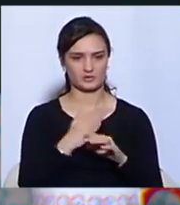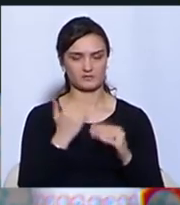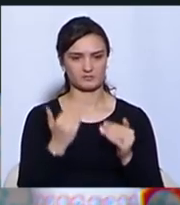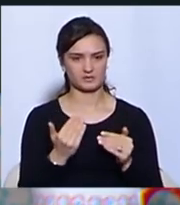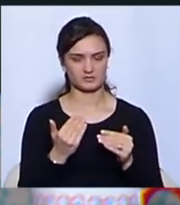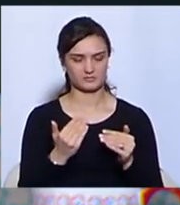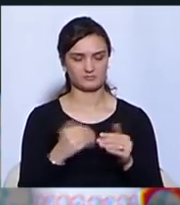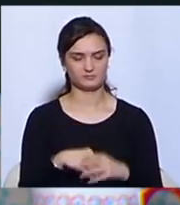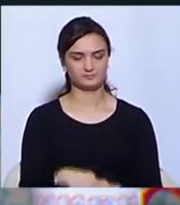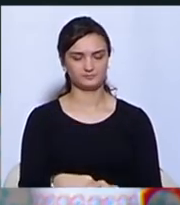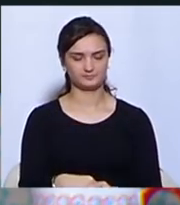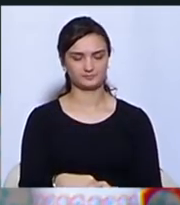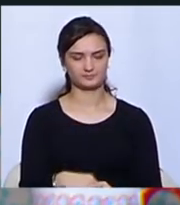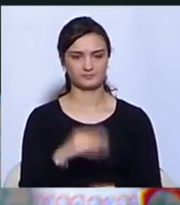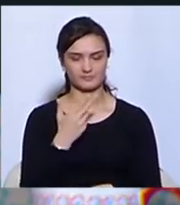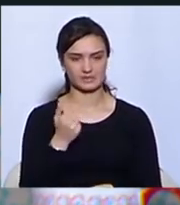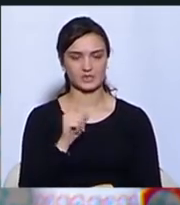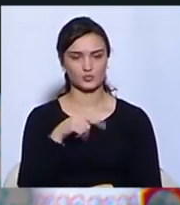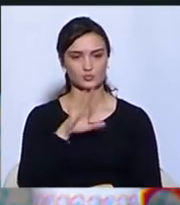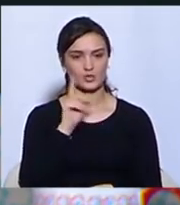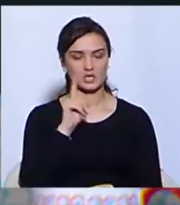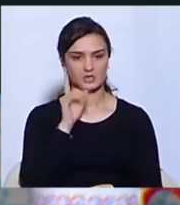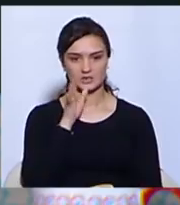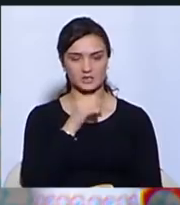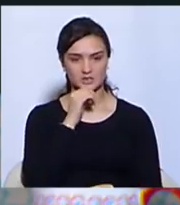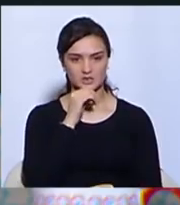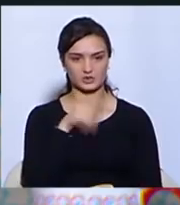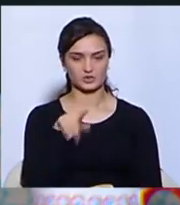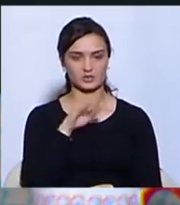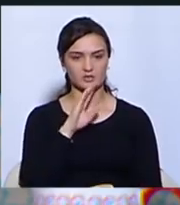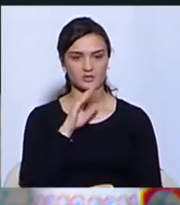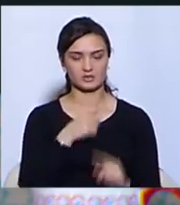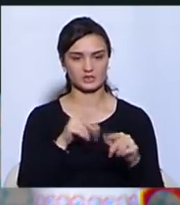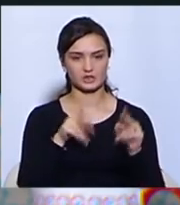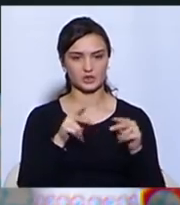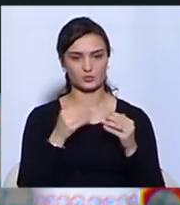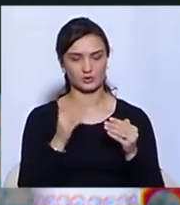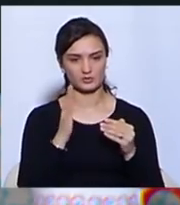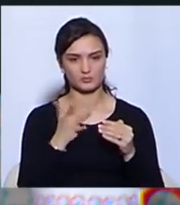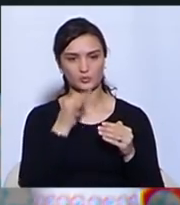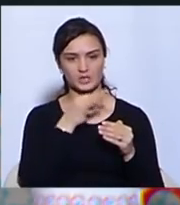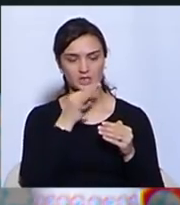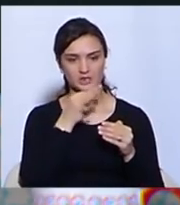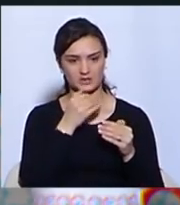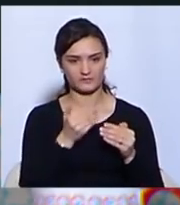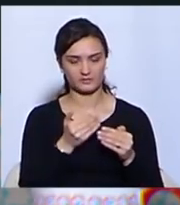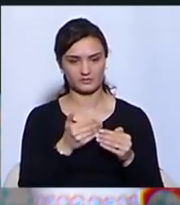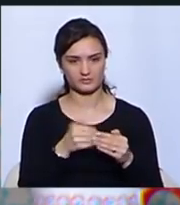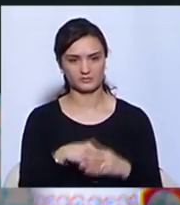მას. რა თქმა უნდა, რაც უფრო ახალგაზრდა ასაკში ეწევა ქალს, ეს ქირურგიული იქნება თუ ნაადრევი